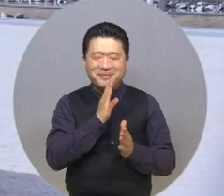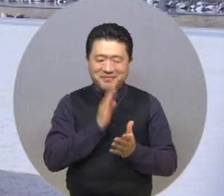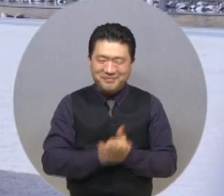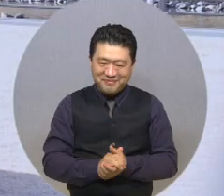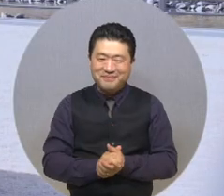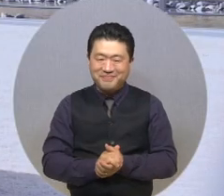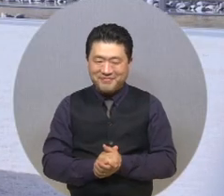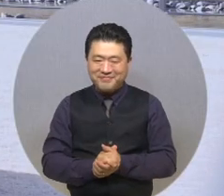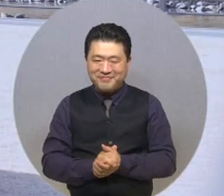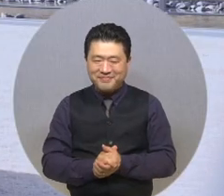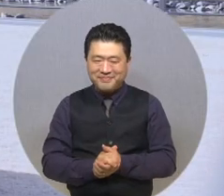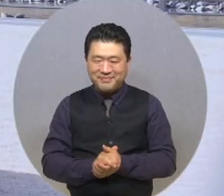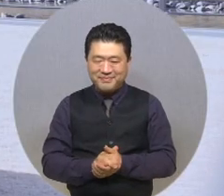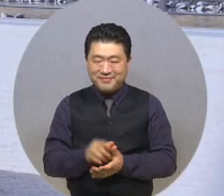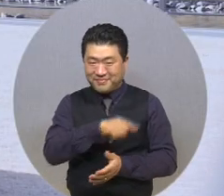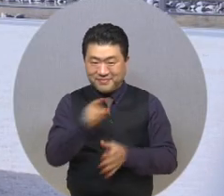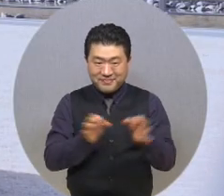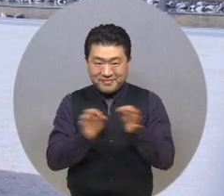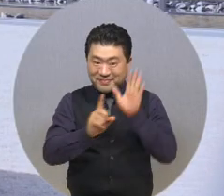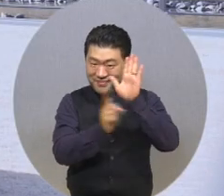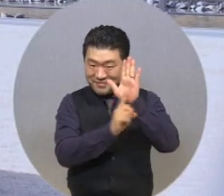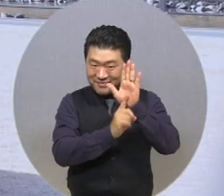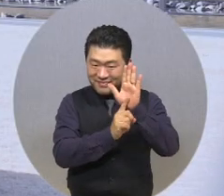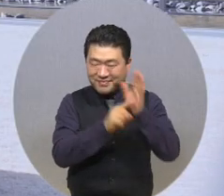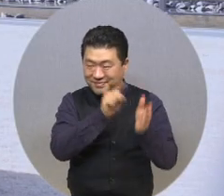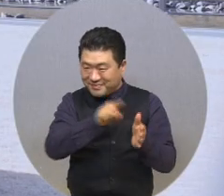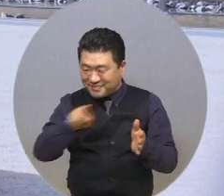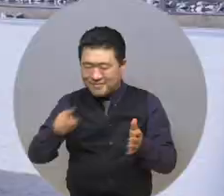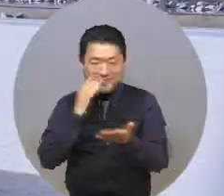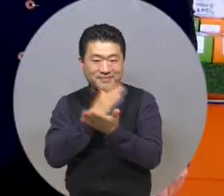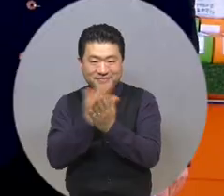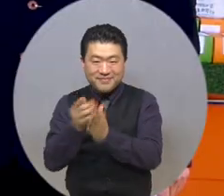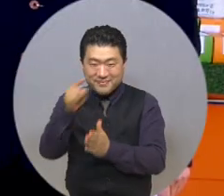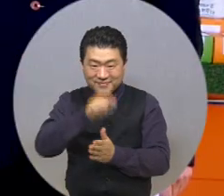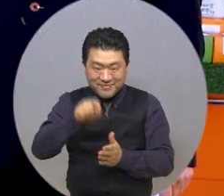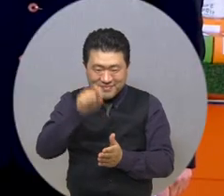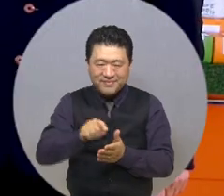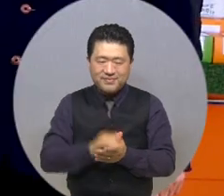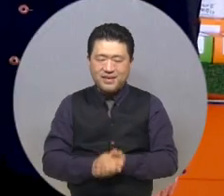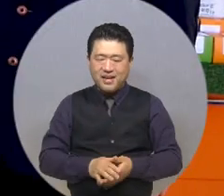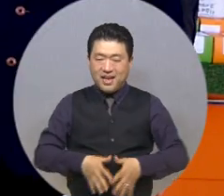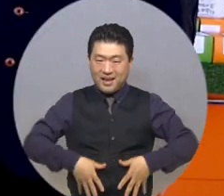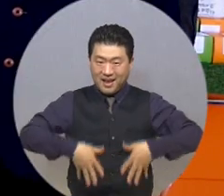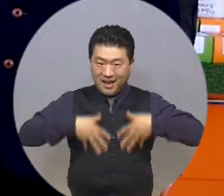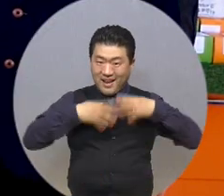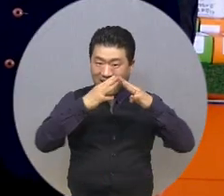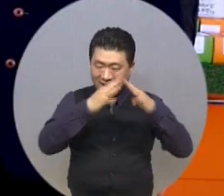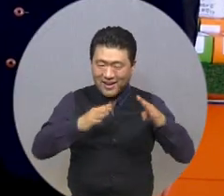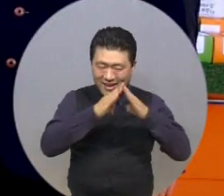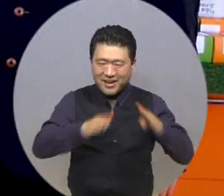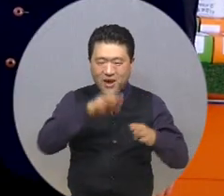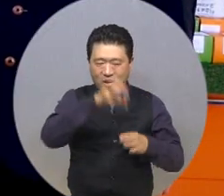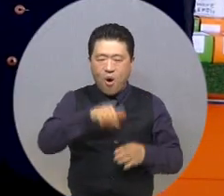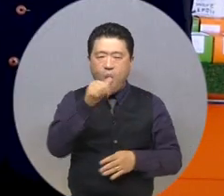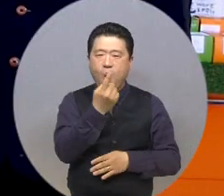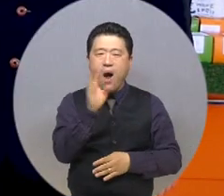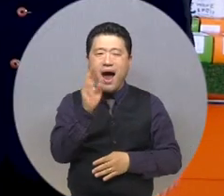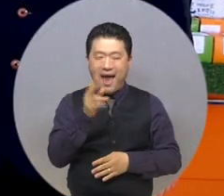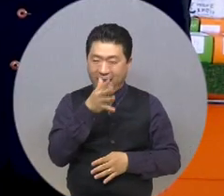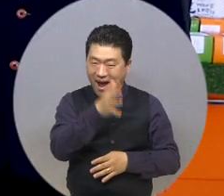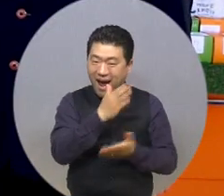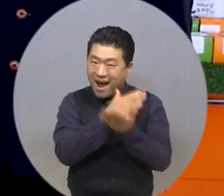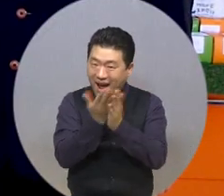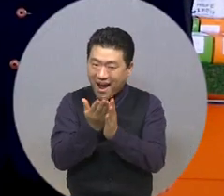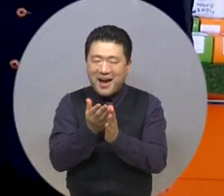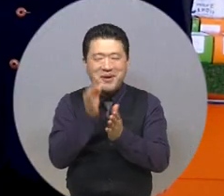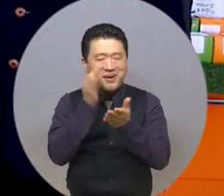자, 그러면 남도장터에서 판매하는 우리 먹거리 중 전라도 광양 거 어떤 것들이 있는지 지금